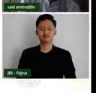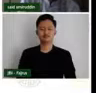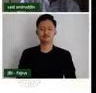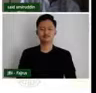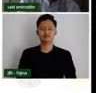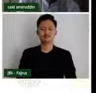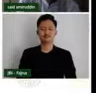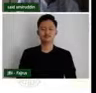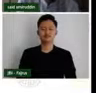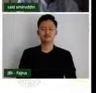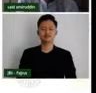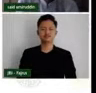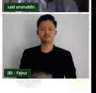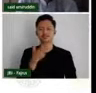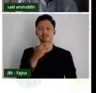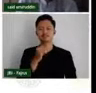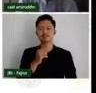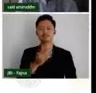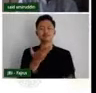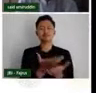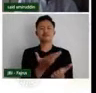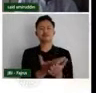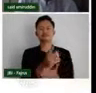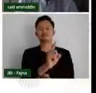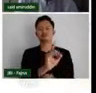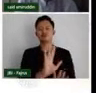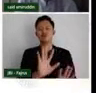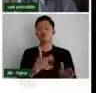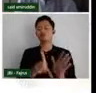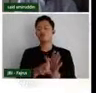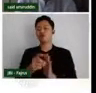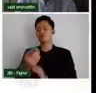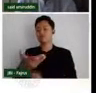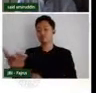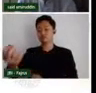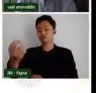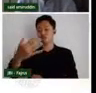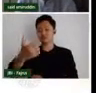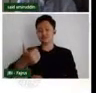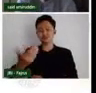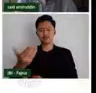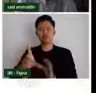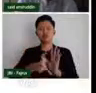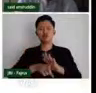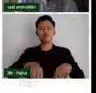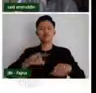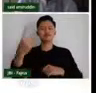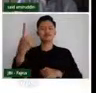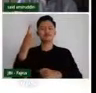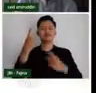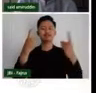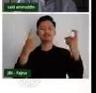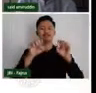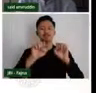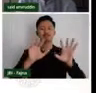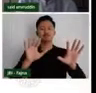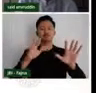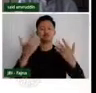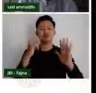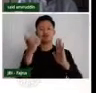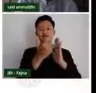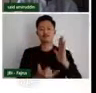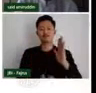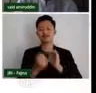maksudnya tidak hanya satu tuntutan saja. Artinya misalnya mereka bisa menjawab pertanyaan itu, ada 10 pertanyaan yang kita berikan evaluasi di akhir semua